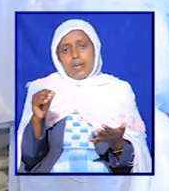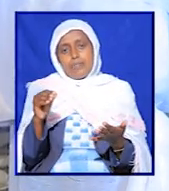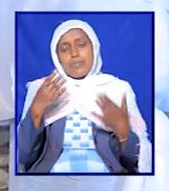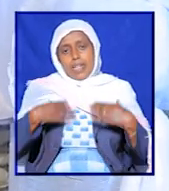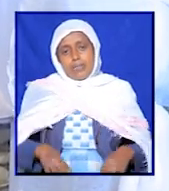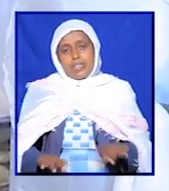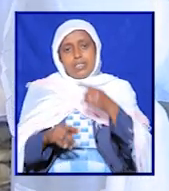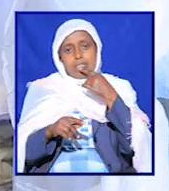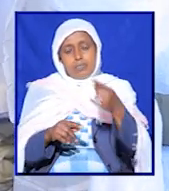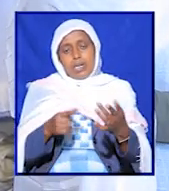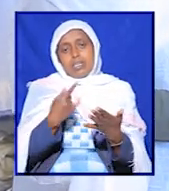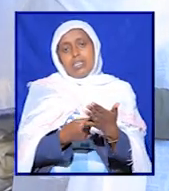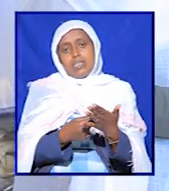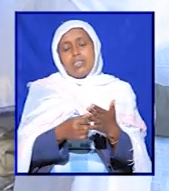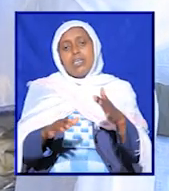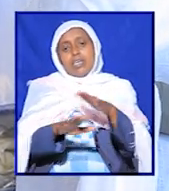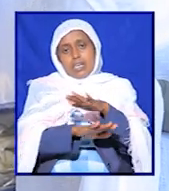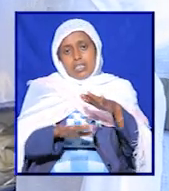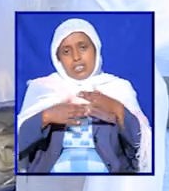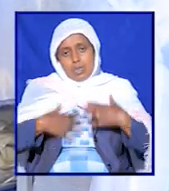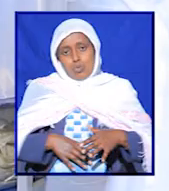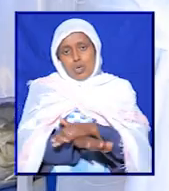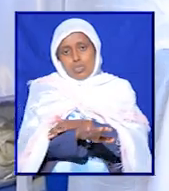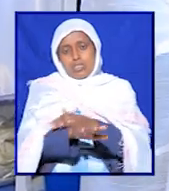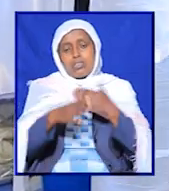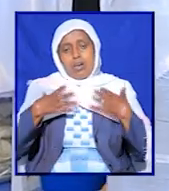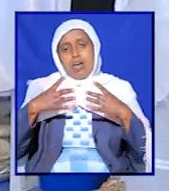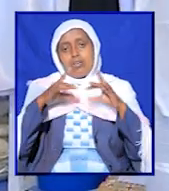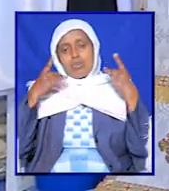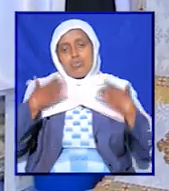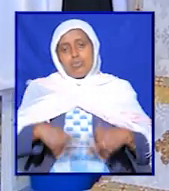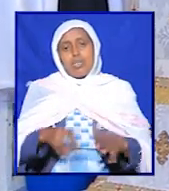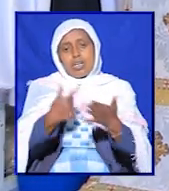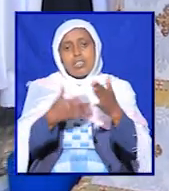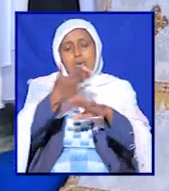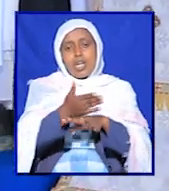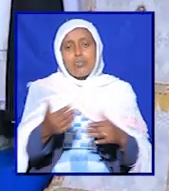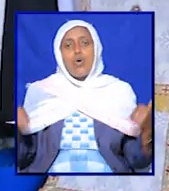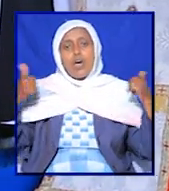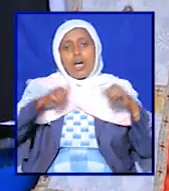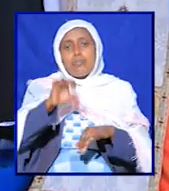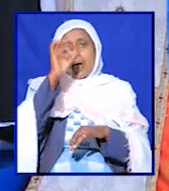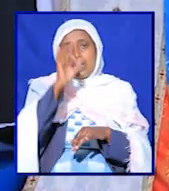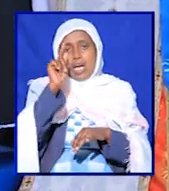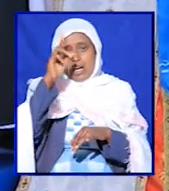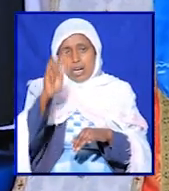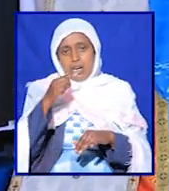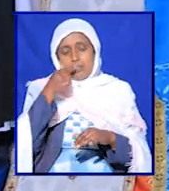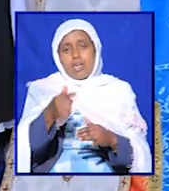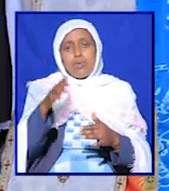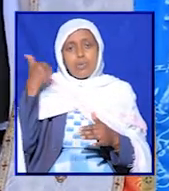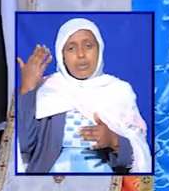ይህ ቀሚስ ይባላል። ይህን ቀሚስ ከስር ይለብሳል ካህኑ ማለት ነው። ከዛ በመቀጠል ካባ ላንቃ፣ በበፊቱ